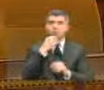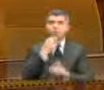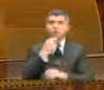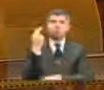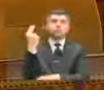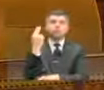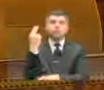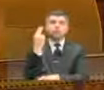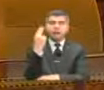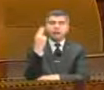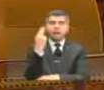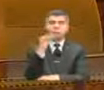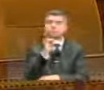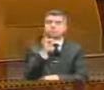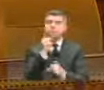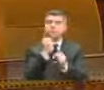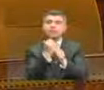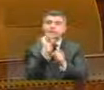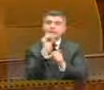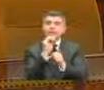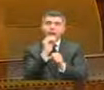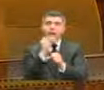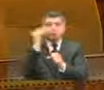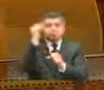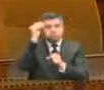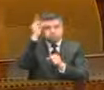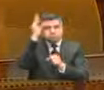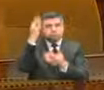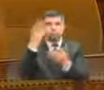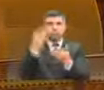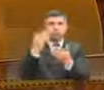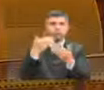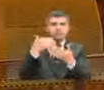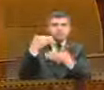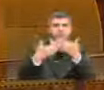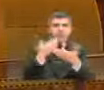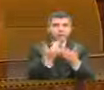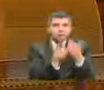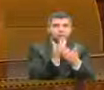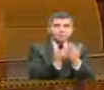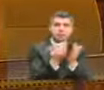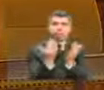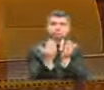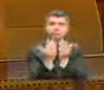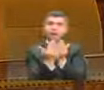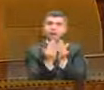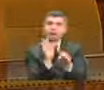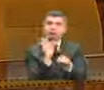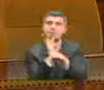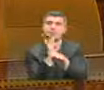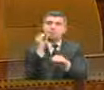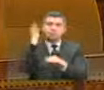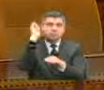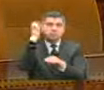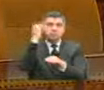للعلم والمعرفة والابتكار، ويرجع الفضل إلى هذه المؤسسة لتكوين عدد من الأطر الوطنية في